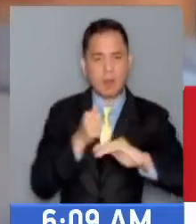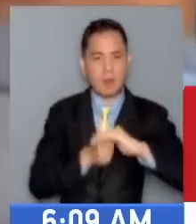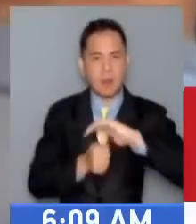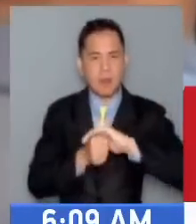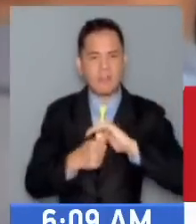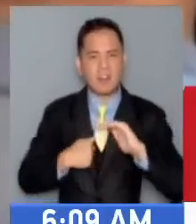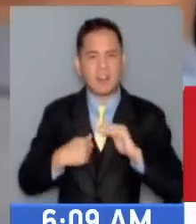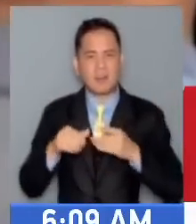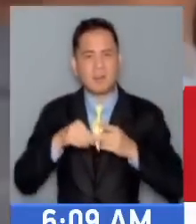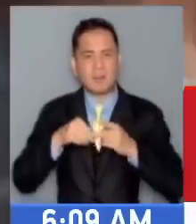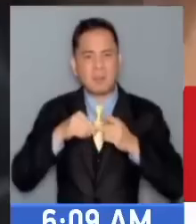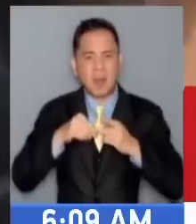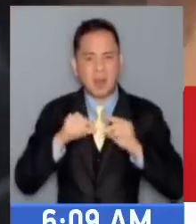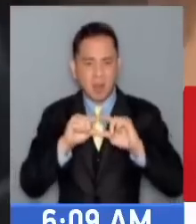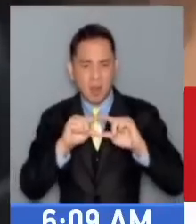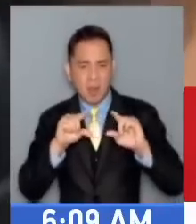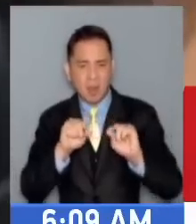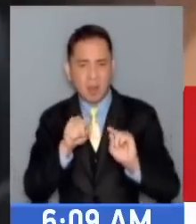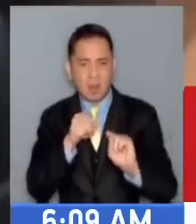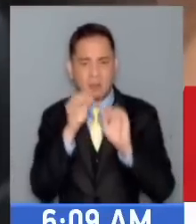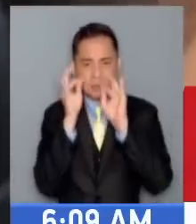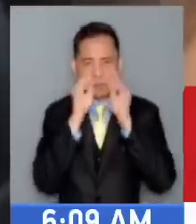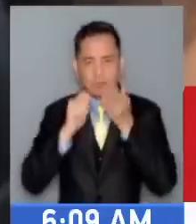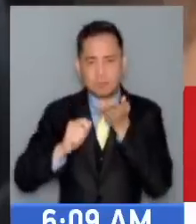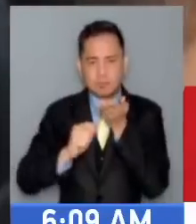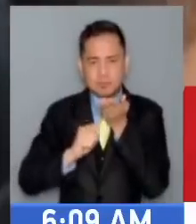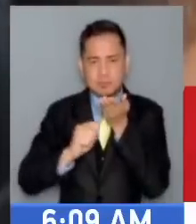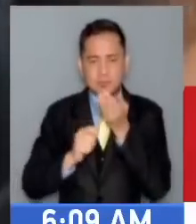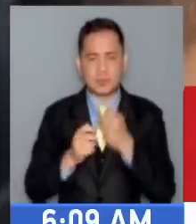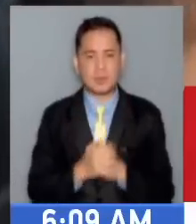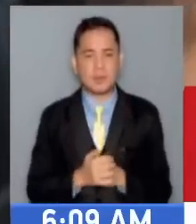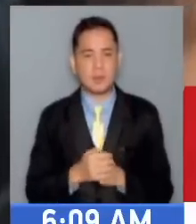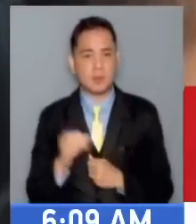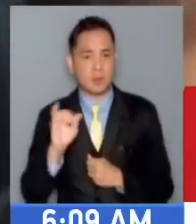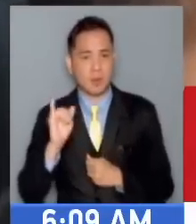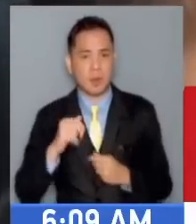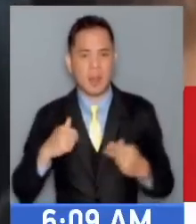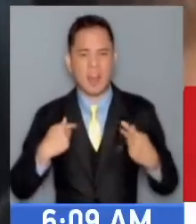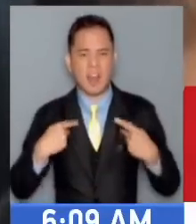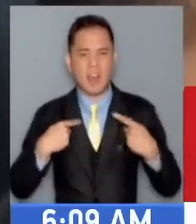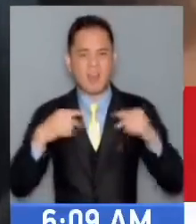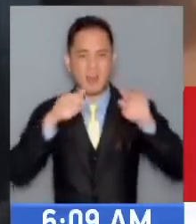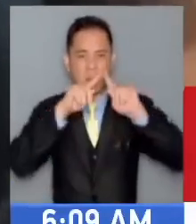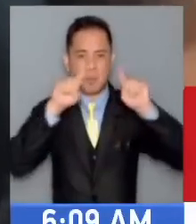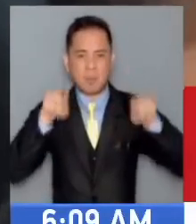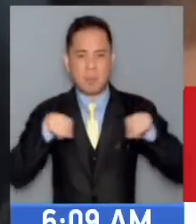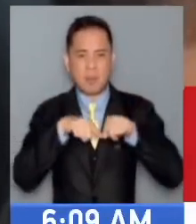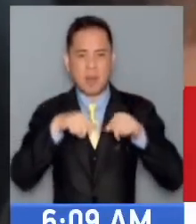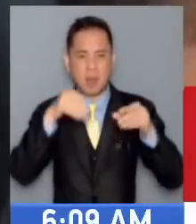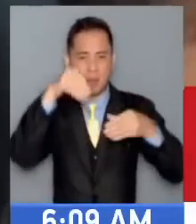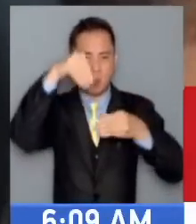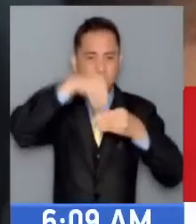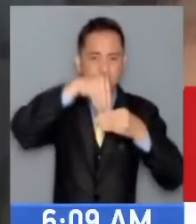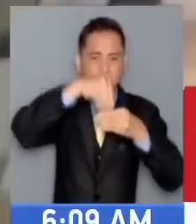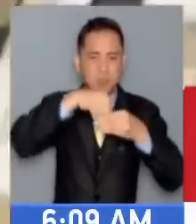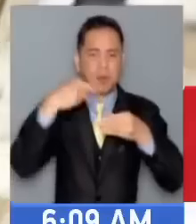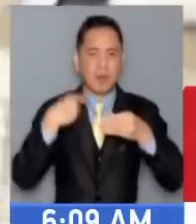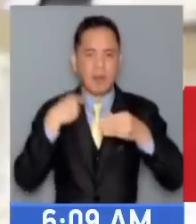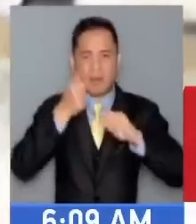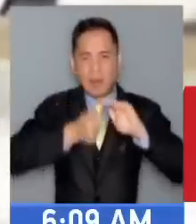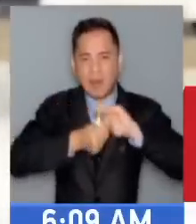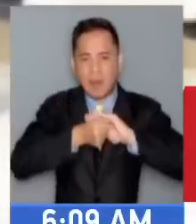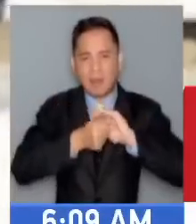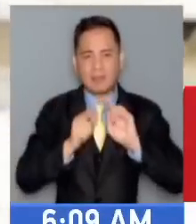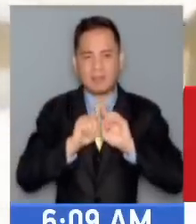ng hinihinalang Shabu. Nakita rin ang dalawang transparent cellophane na may nakatagong 15 na sachet ng hinihinalang Shabu.